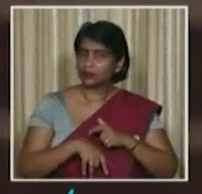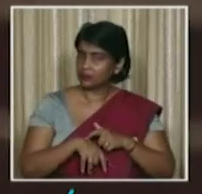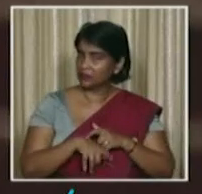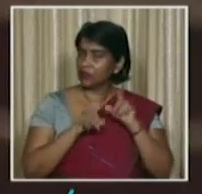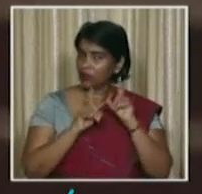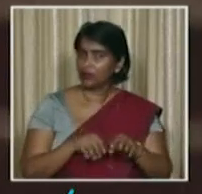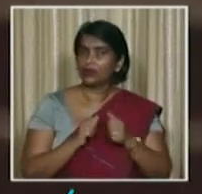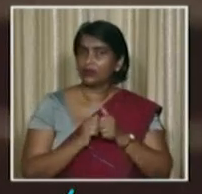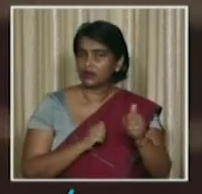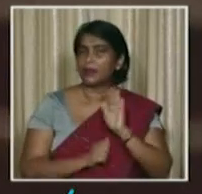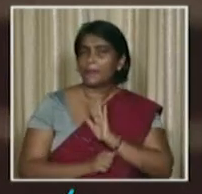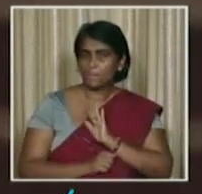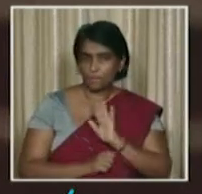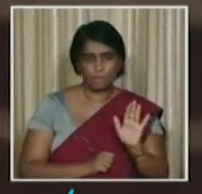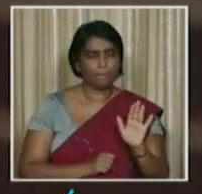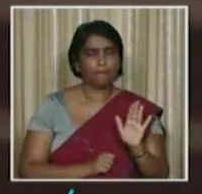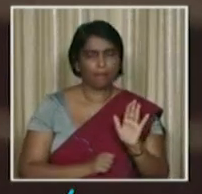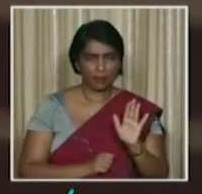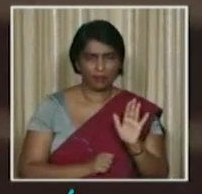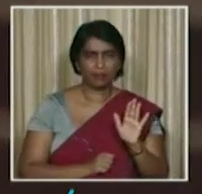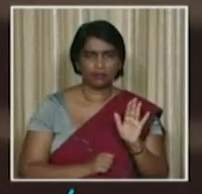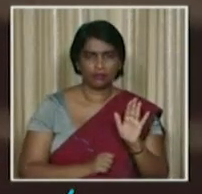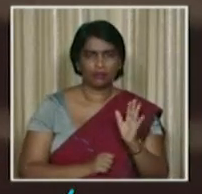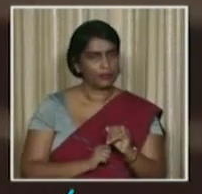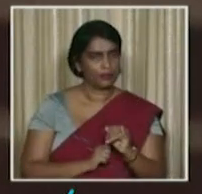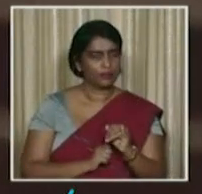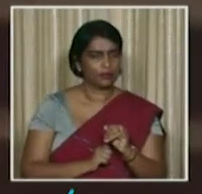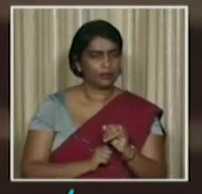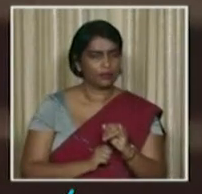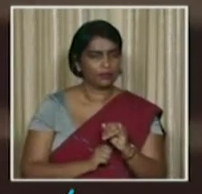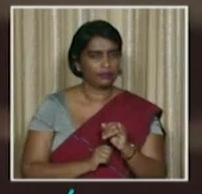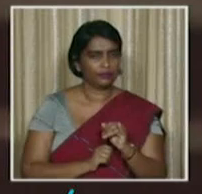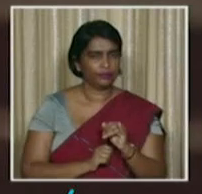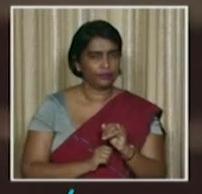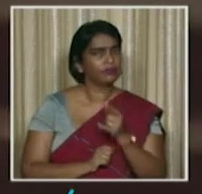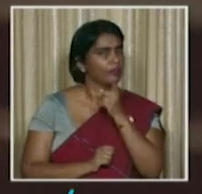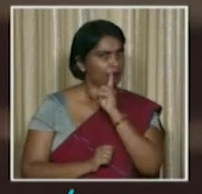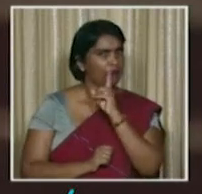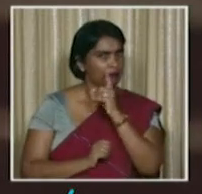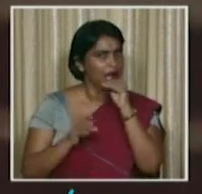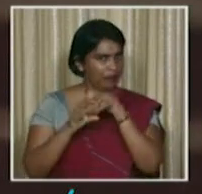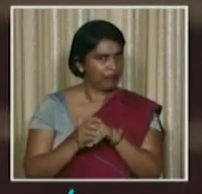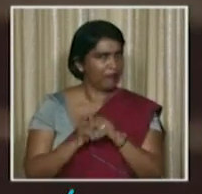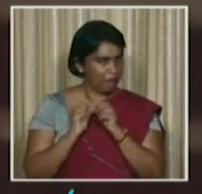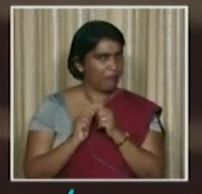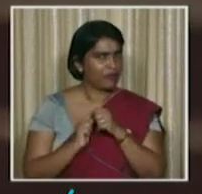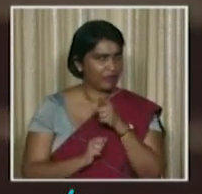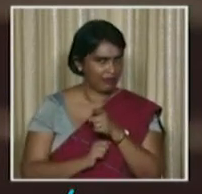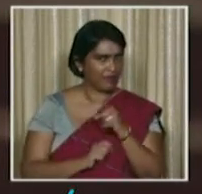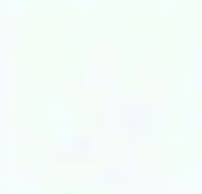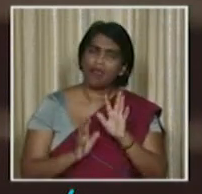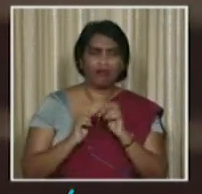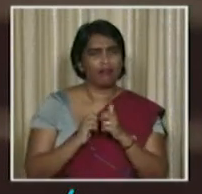තියෙනවා. එහෙම කරන්න එපා. මම දන්න පොඩක් ඉන්න මම ඉවර නෑ. ඒ කියන්නේ මොකක් හරි දෙදලා තියෙනවා මේක වෙලා තියෙනවා. රැසීම